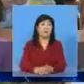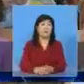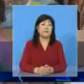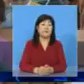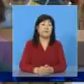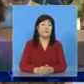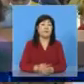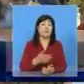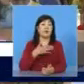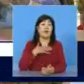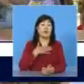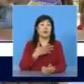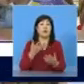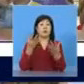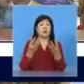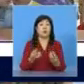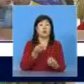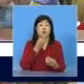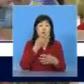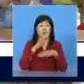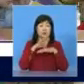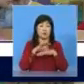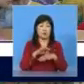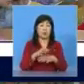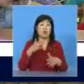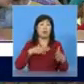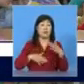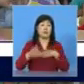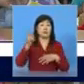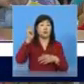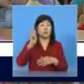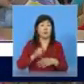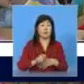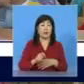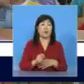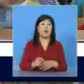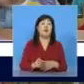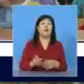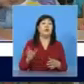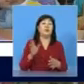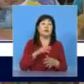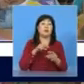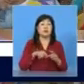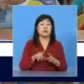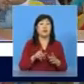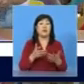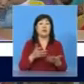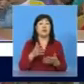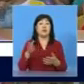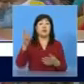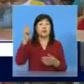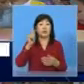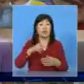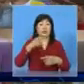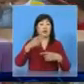Мен күнім жақсы өтеді. Бұл лагерге келгеніме өте қуаныштымын. Алғашында мен бұл лагерді жатырқап жүрдім. Келе-келе